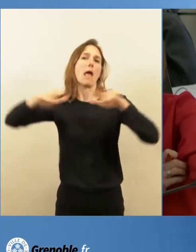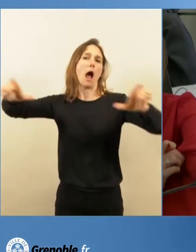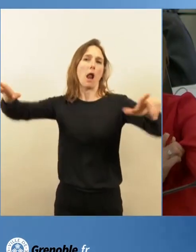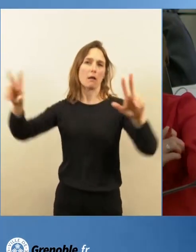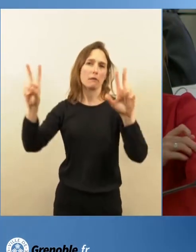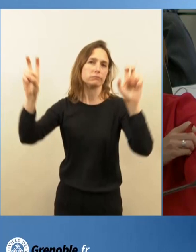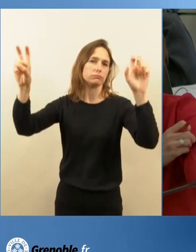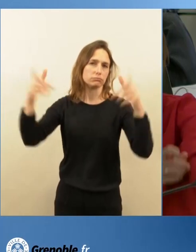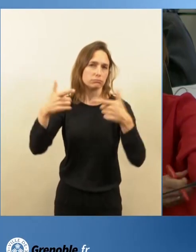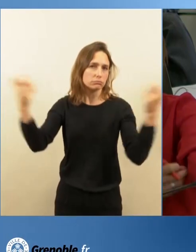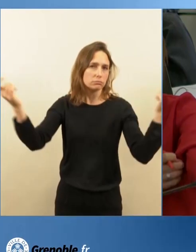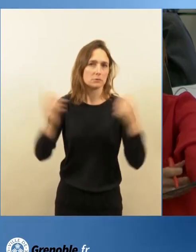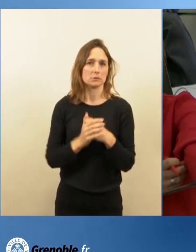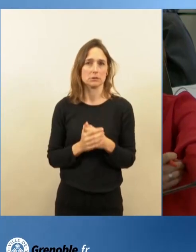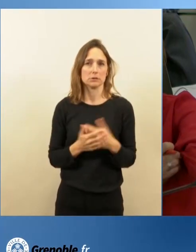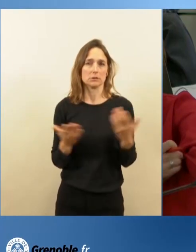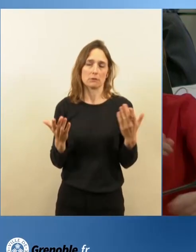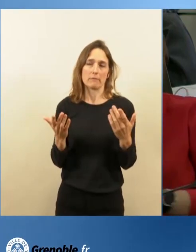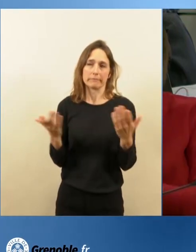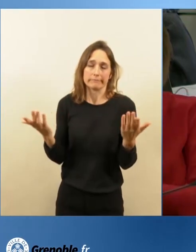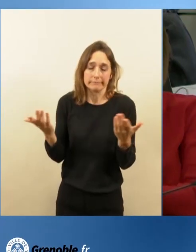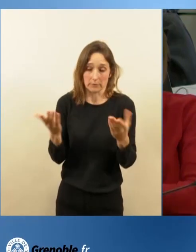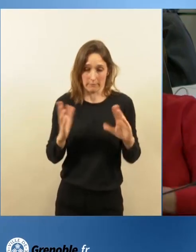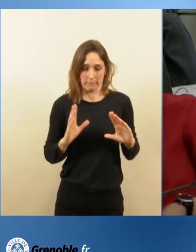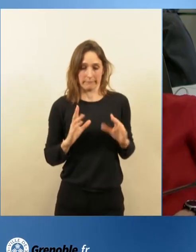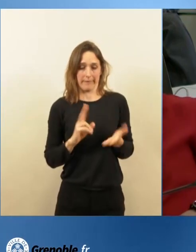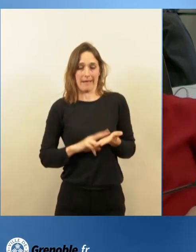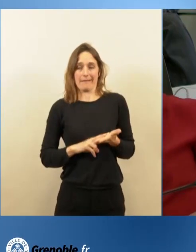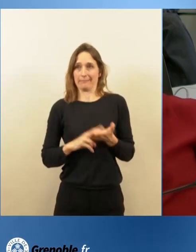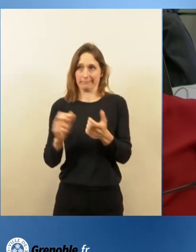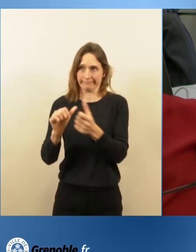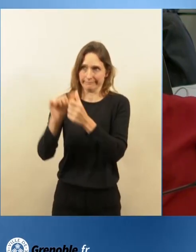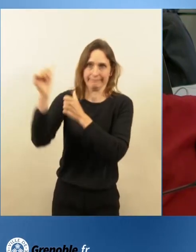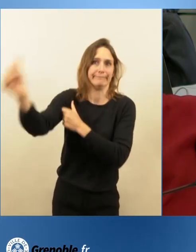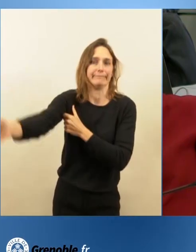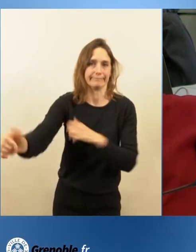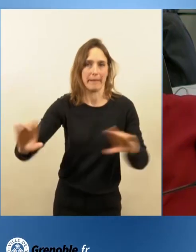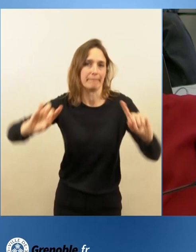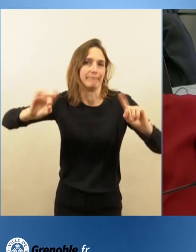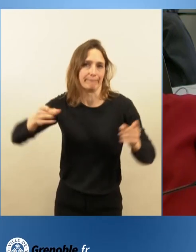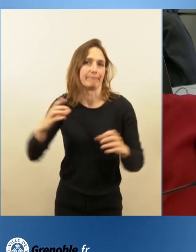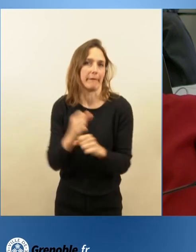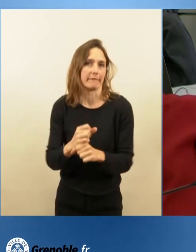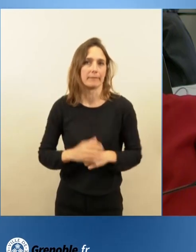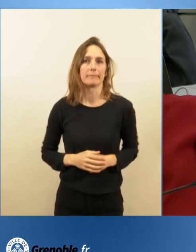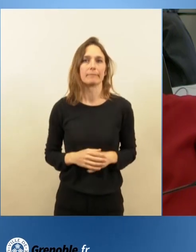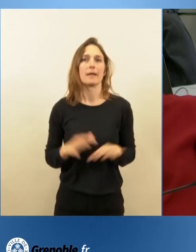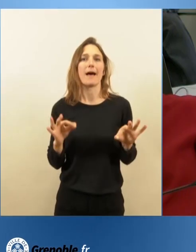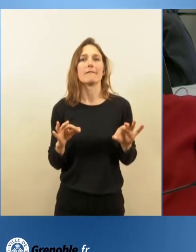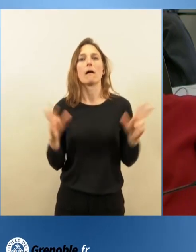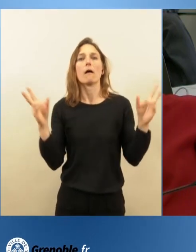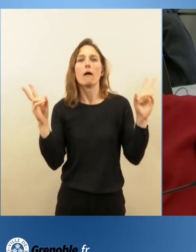qu'évidemment est très très loin de la réalité et on pourra en reparler à l'occasion mais je trouve que à travers des